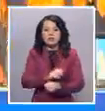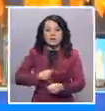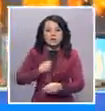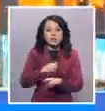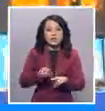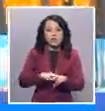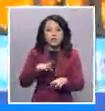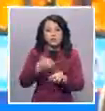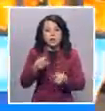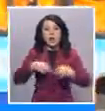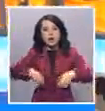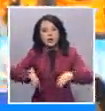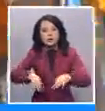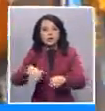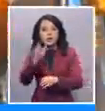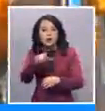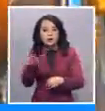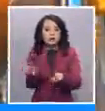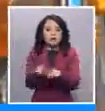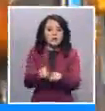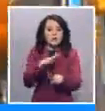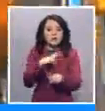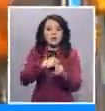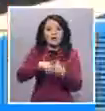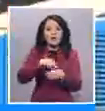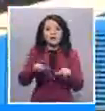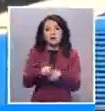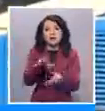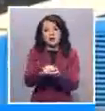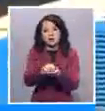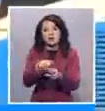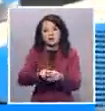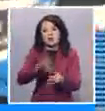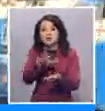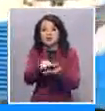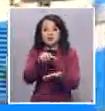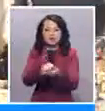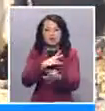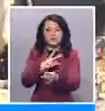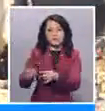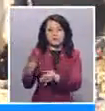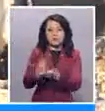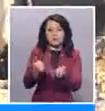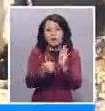тасымалдаушы кәсіпорындардың көліктерін тас талқан етті. Тәртіпсіздіктерге байланысты қалаға апаратын басты күре жол 6